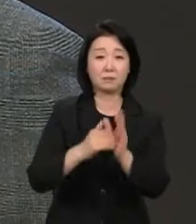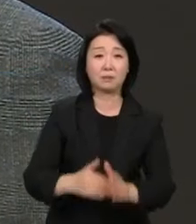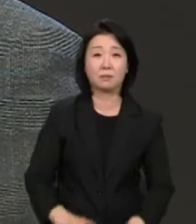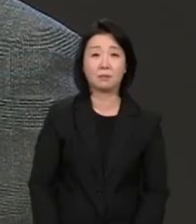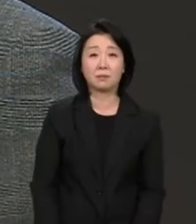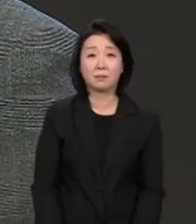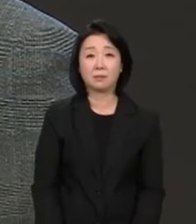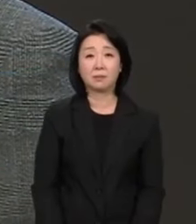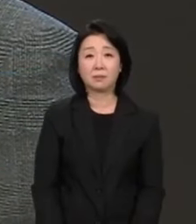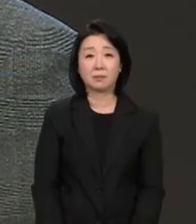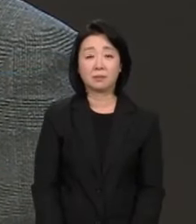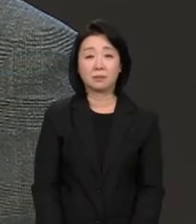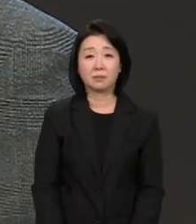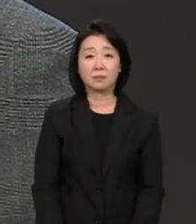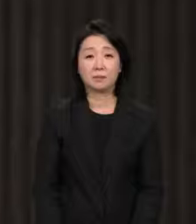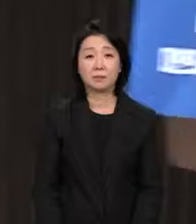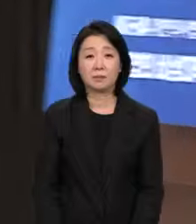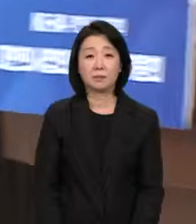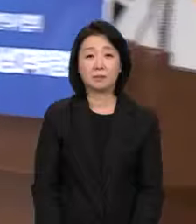강나영 기자입니다.